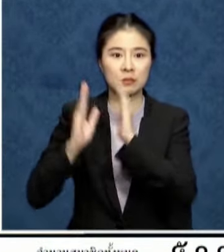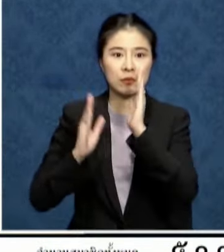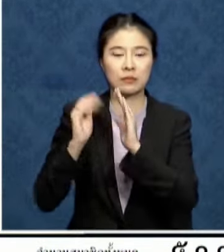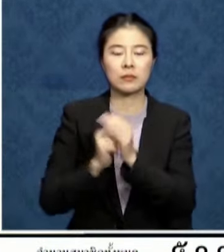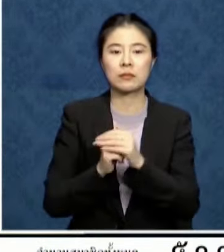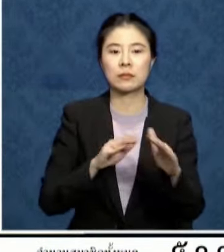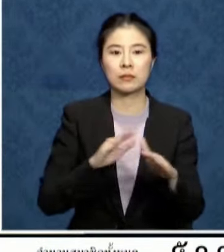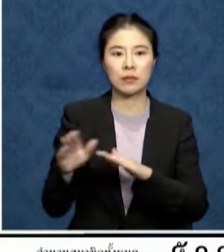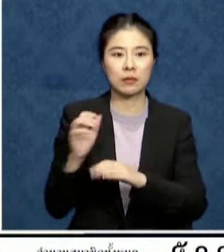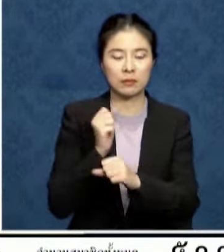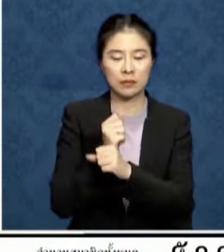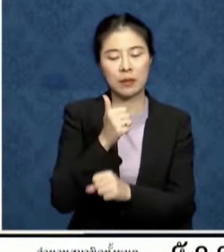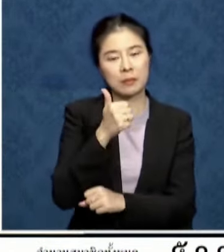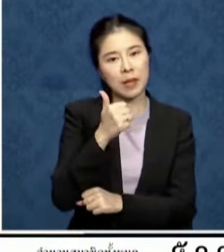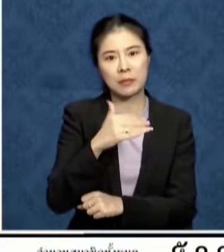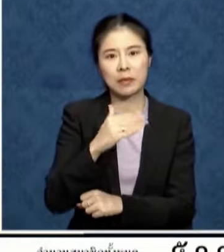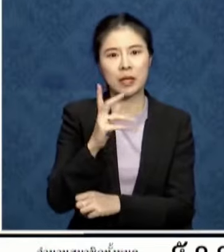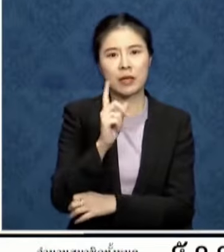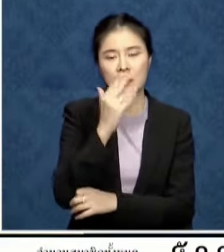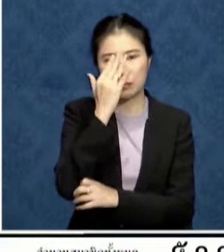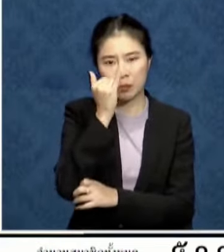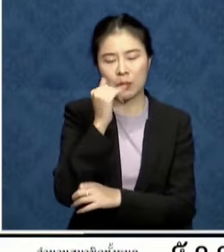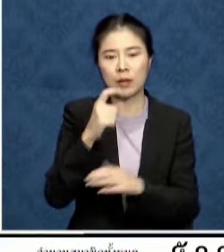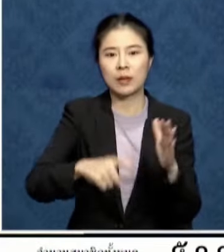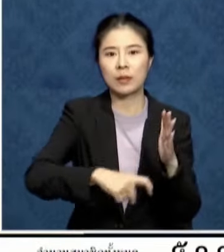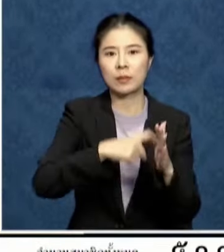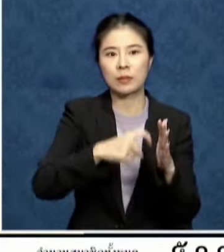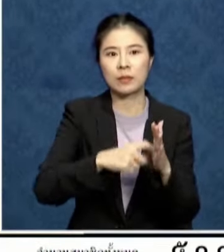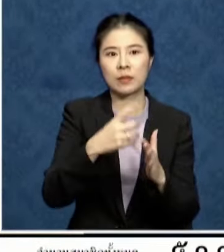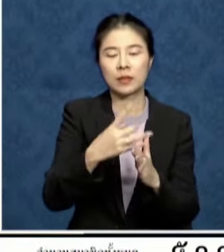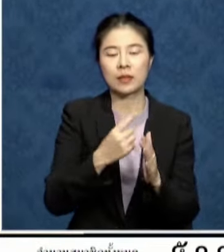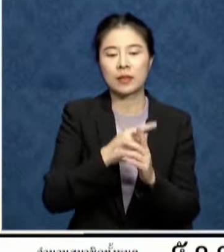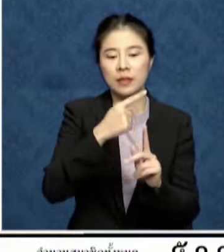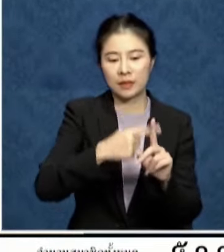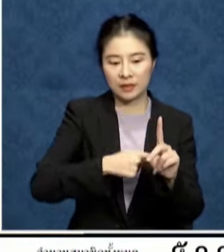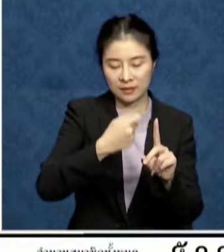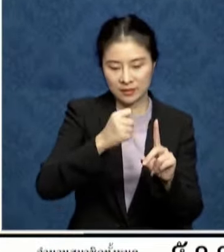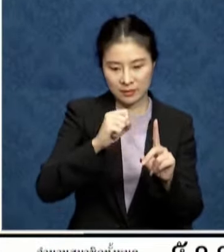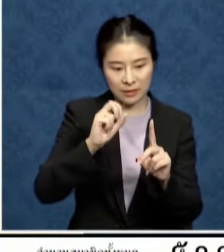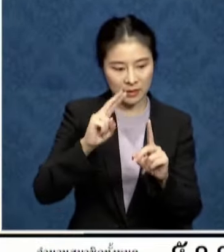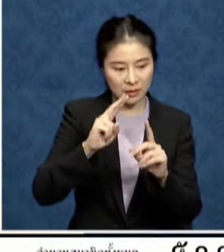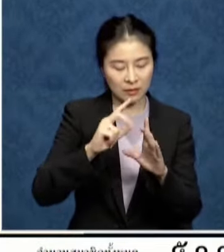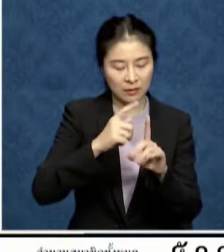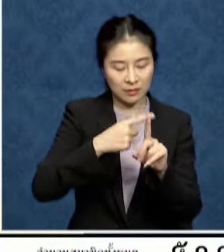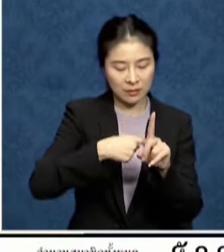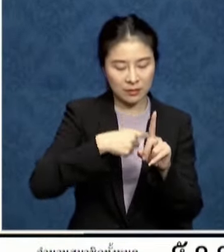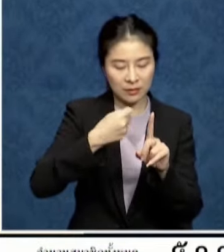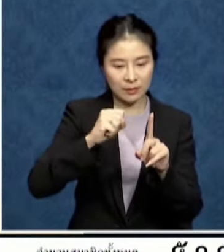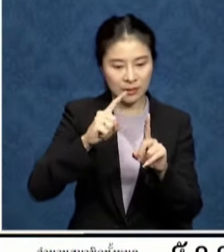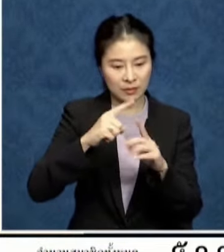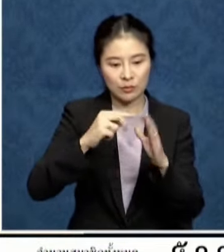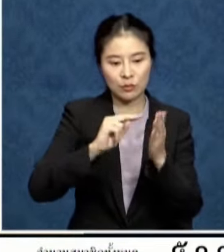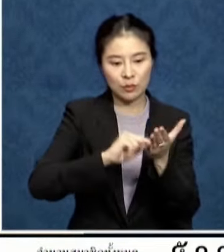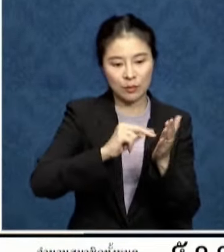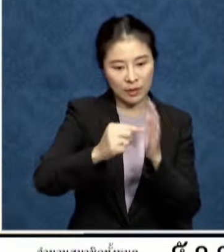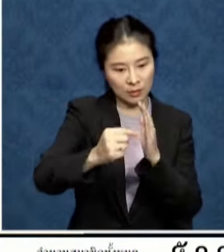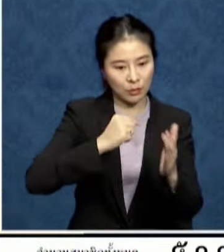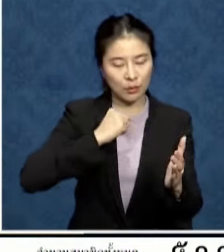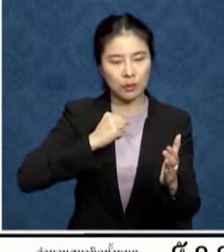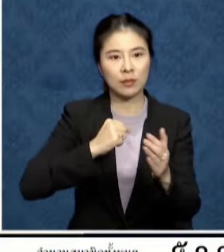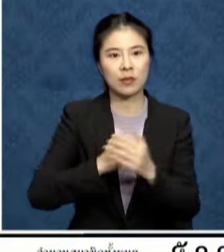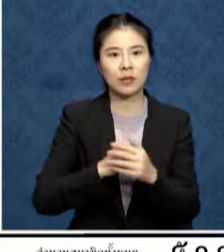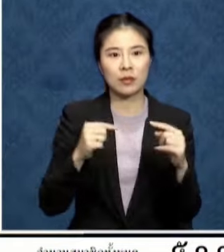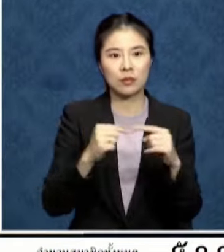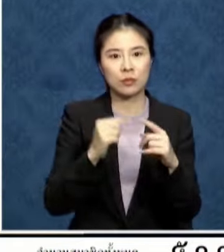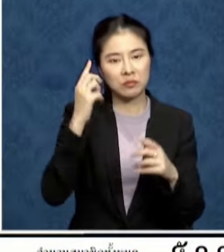พอกกต.ส่งรายละเอียดทั้งหมดกลับมาในเดือนพฤศจิกายนเมื่อปีที่แล้วครับก็มีการระบุไว้นะครับกับทุกมาตราที่มีข้อกังวลไม่ว่าจะเป็นมาตร